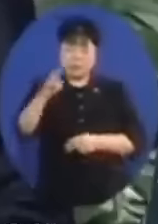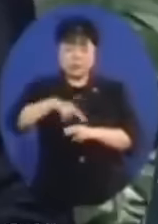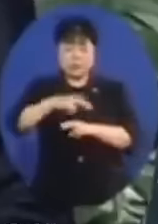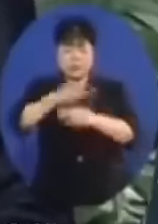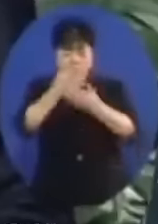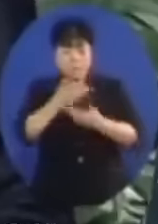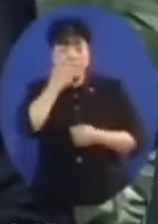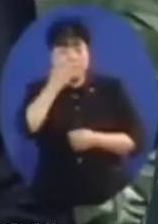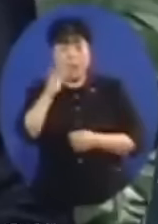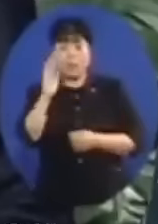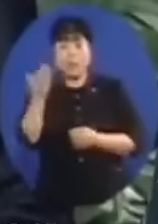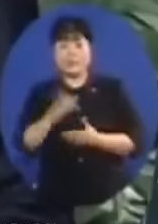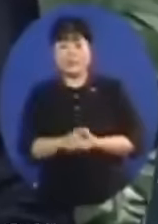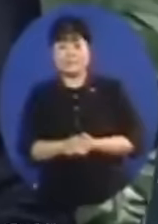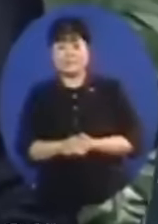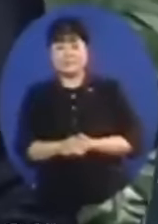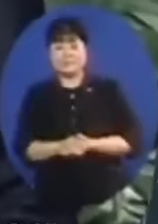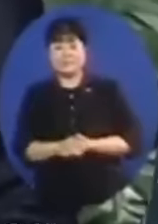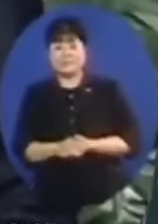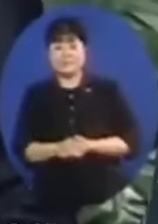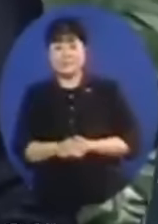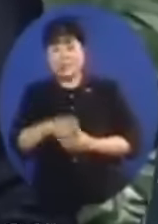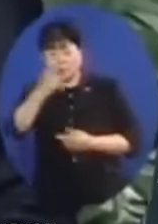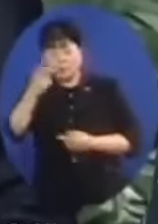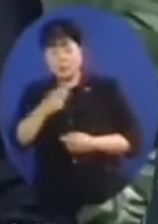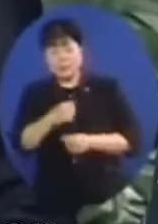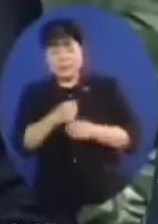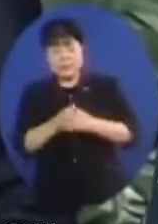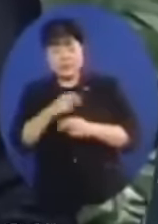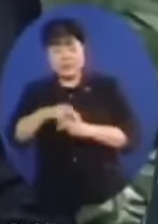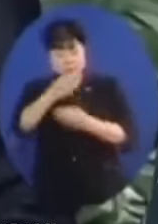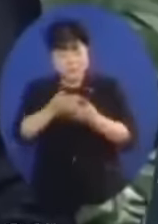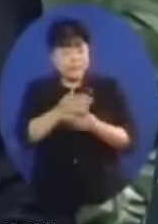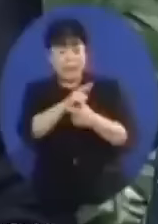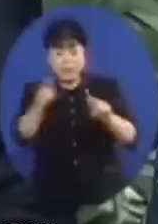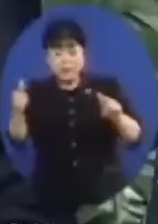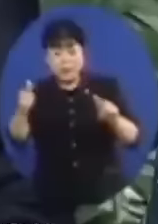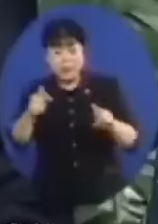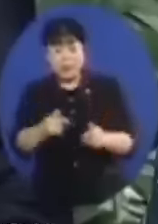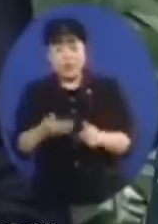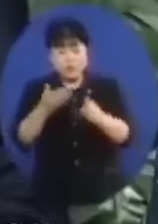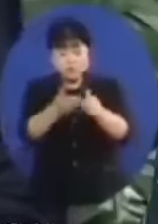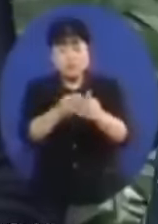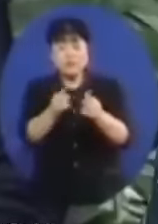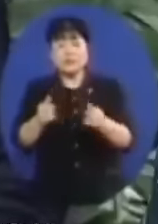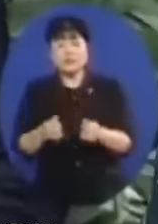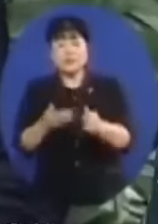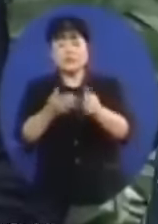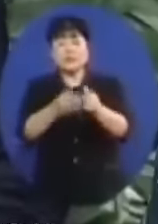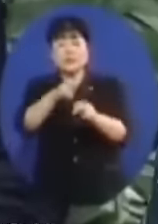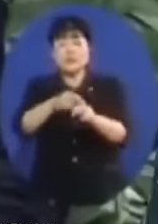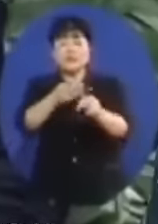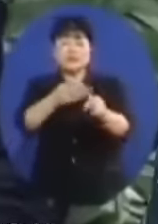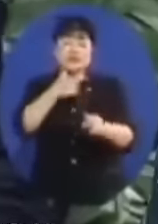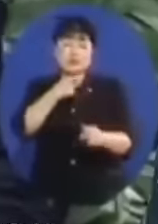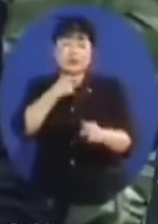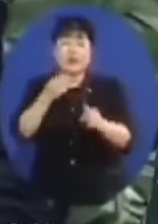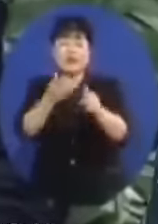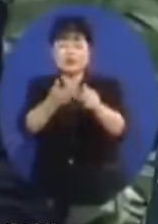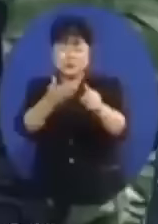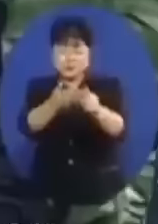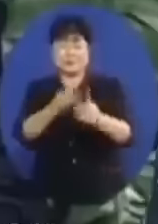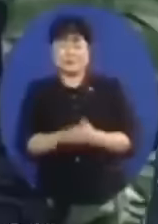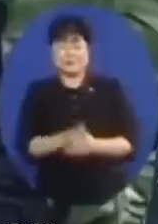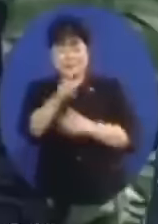선물은 받을 수가 있는 것입니다. 잘났기 때문에 선물을 주는 것이 아닙니다. 주는 사람이 주고 싶어서 선물을 주시는